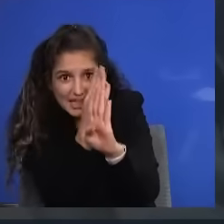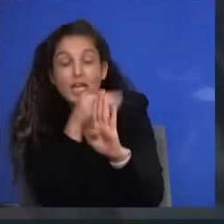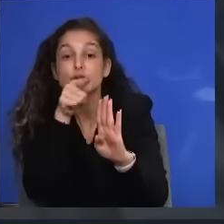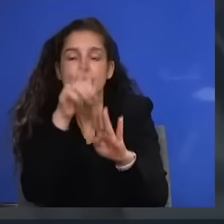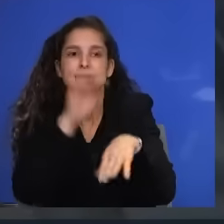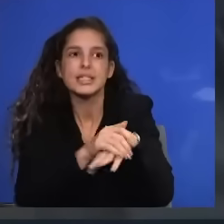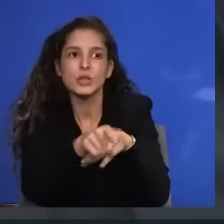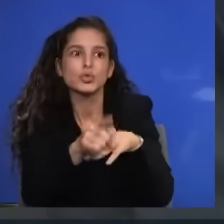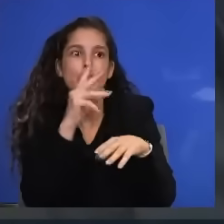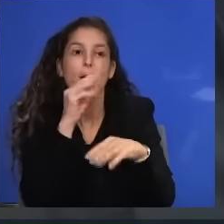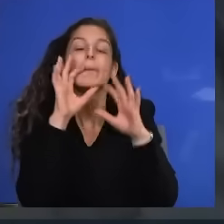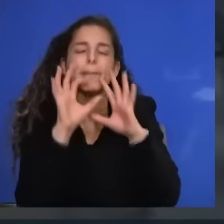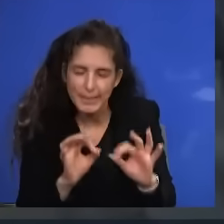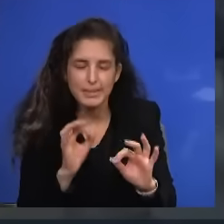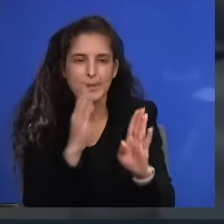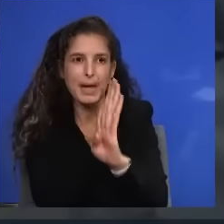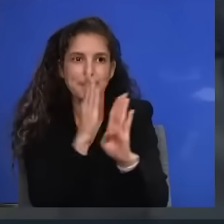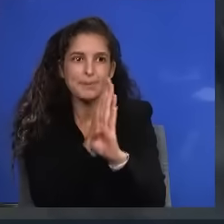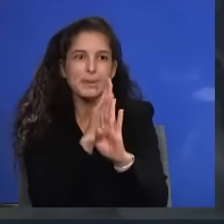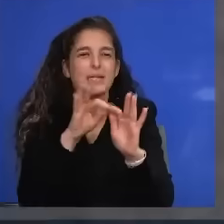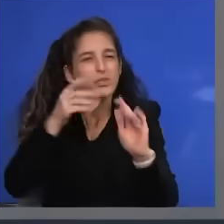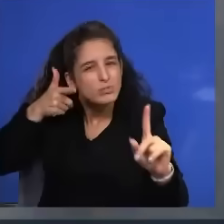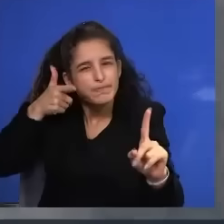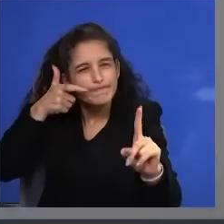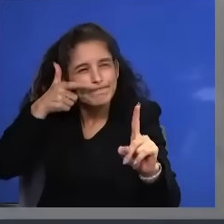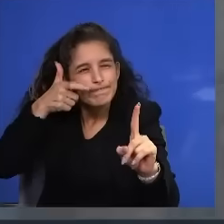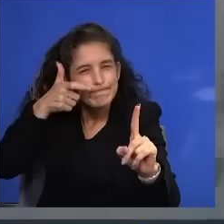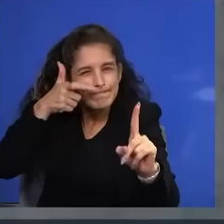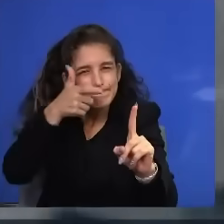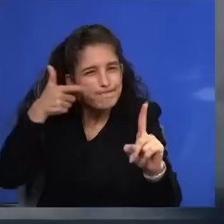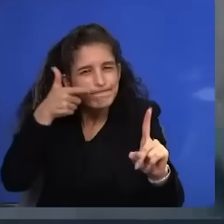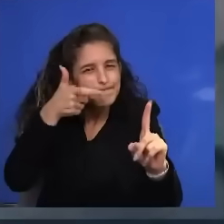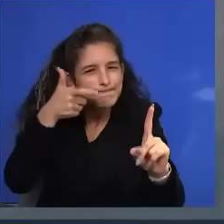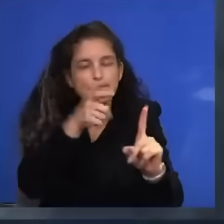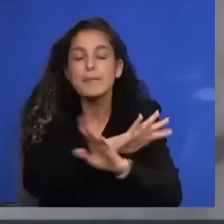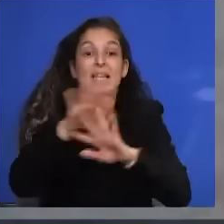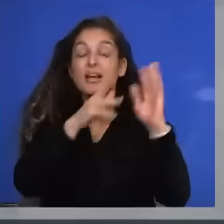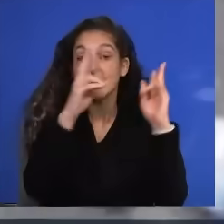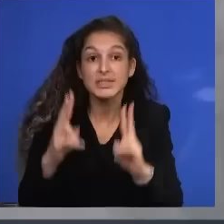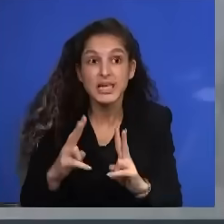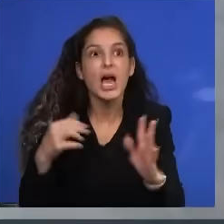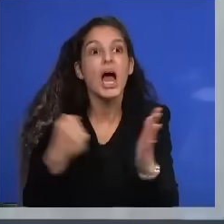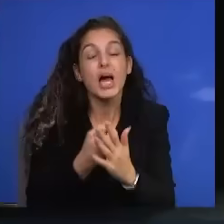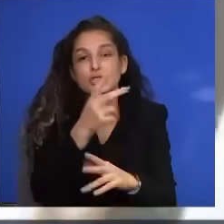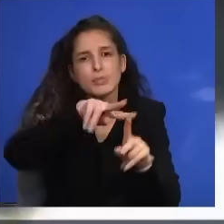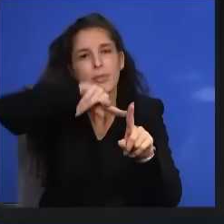באמת במחבלים, התחלנו אליהם ירי ללא הפסקה עד שאותם אובייקטים נפלו.